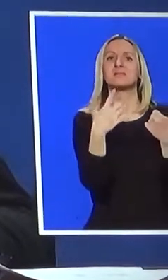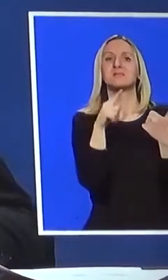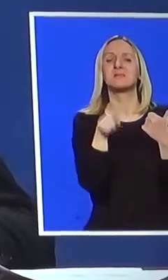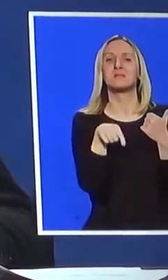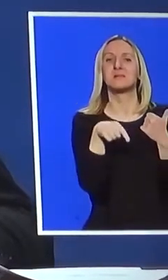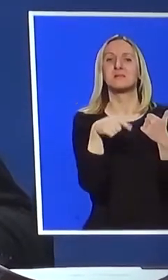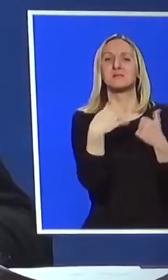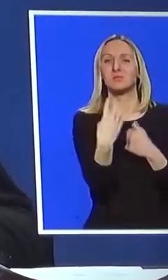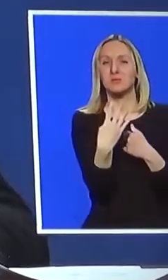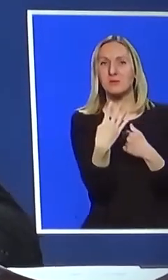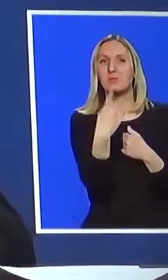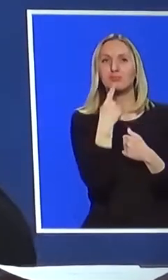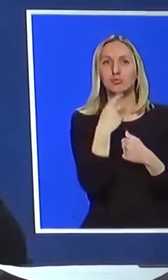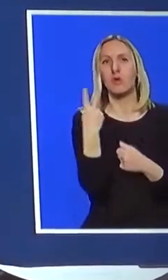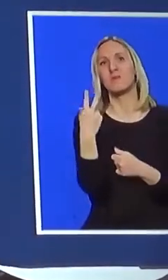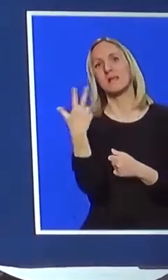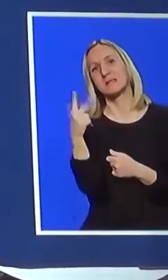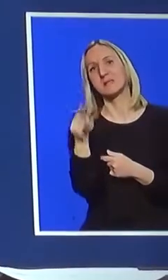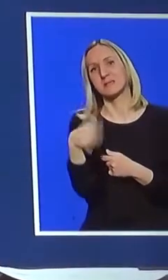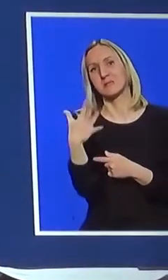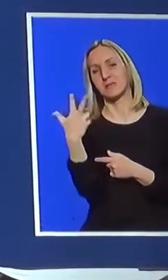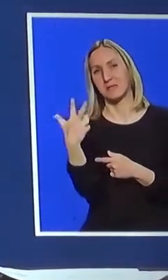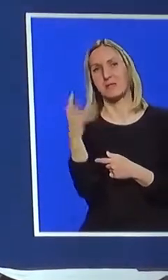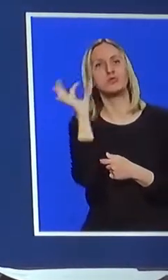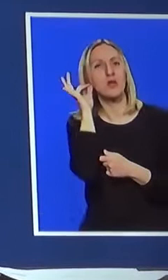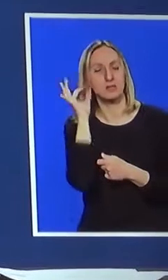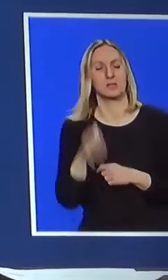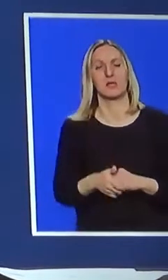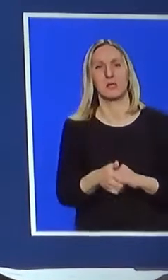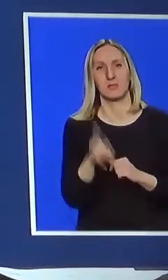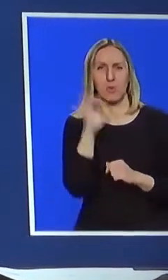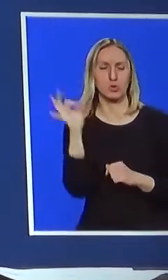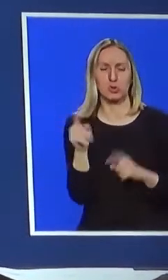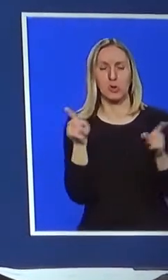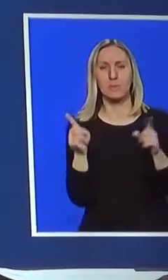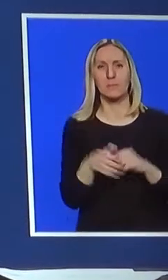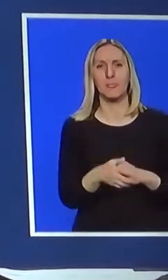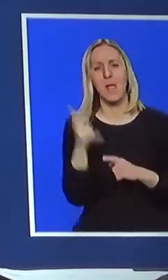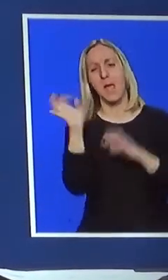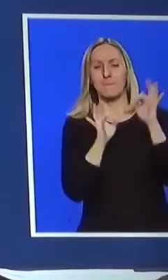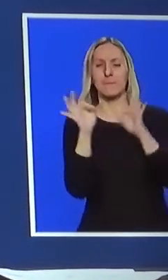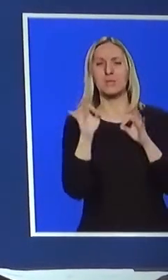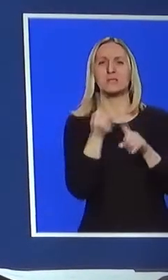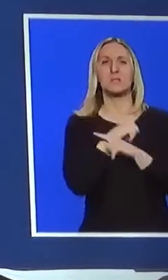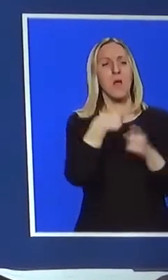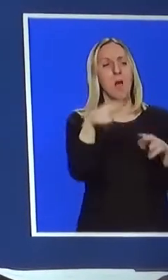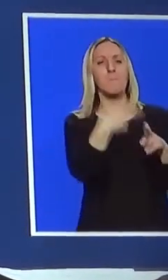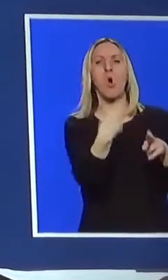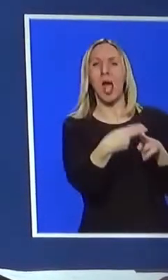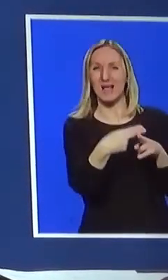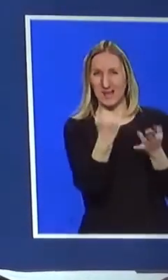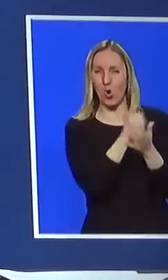76,47 muškog i 23,53 ženskog pola. Procenat smrtnosti u odnosu na ukupan